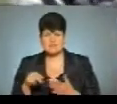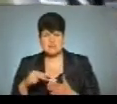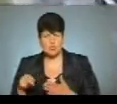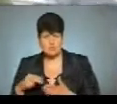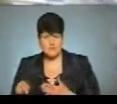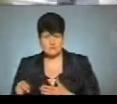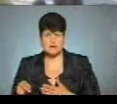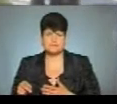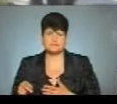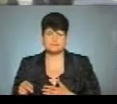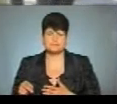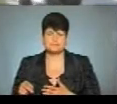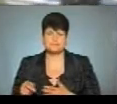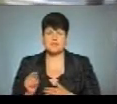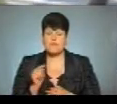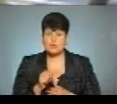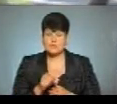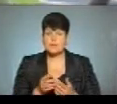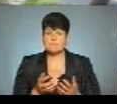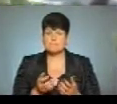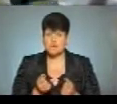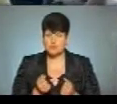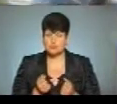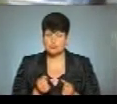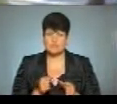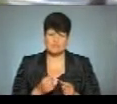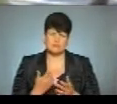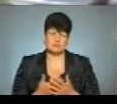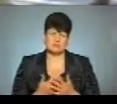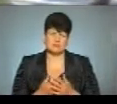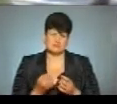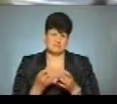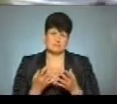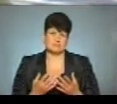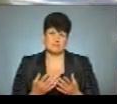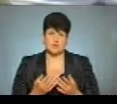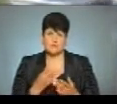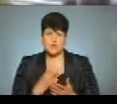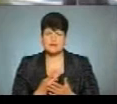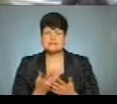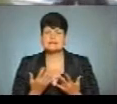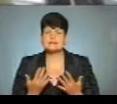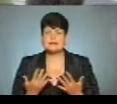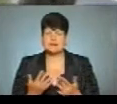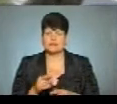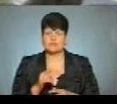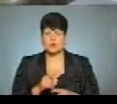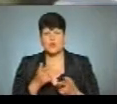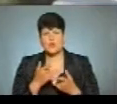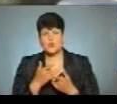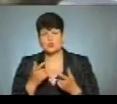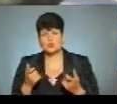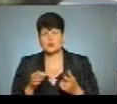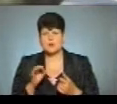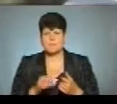закупівель. Ну, вони беруть формальні показники. Наскільки оголошення